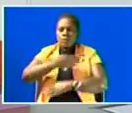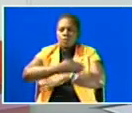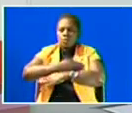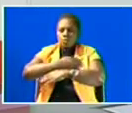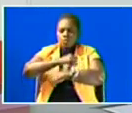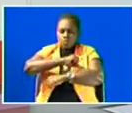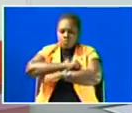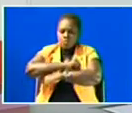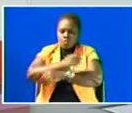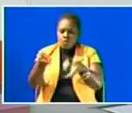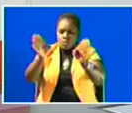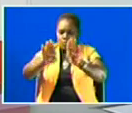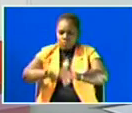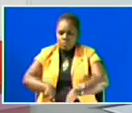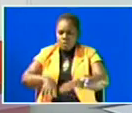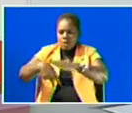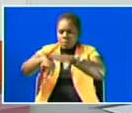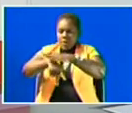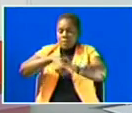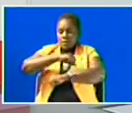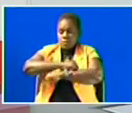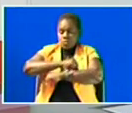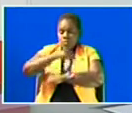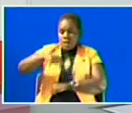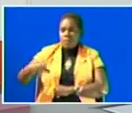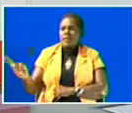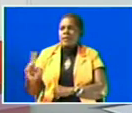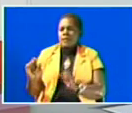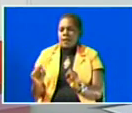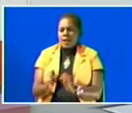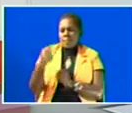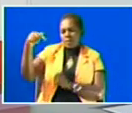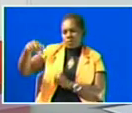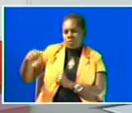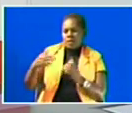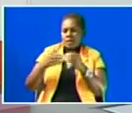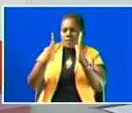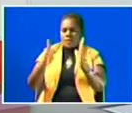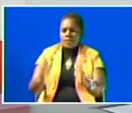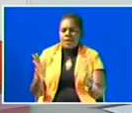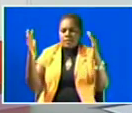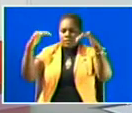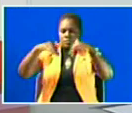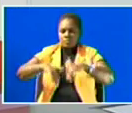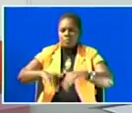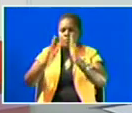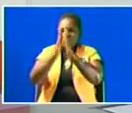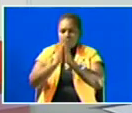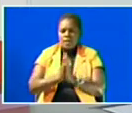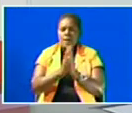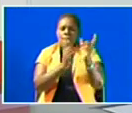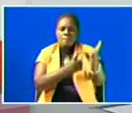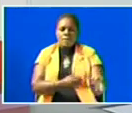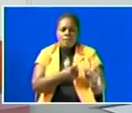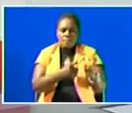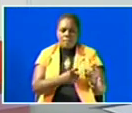na ukuta wa darasa katika shule ya msingi ya Precious Talent Academy imefanyika hii leo. Viongozi waliohudhuria ibada hiyo walikashifu hatua